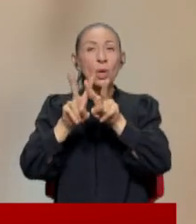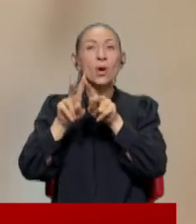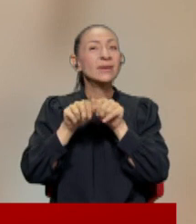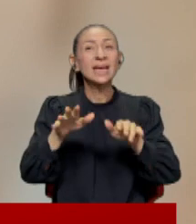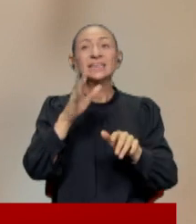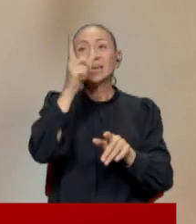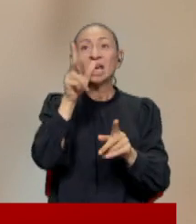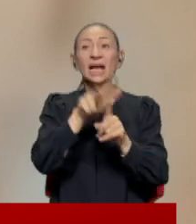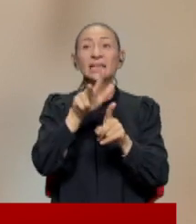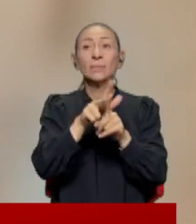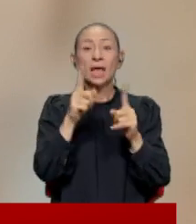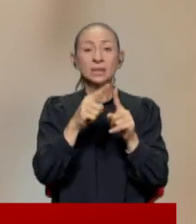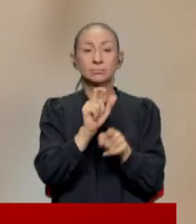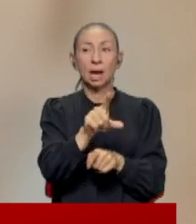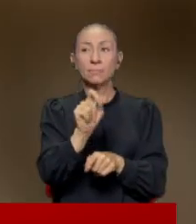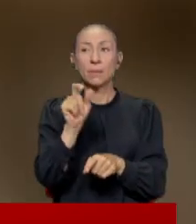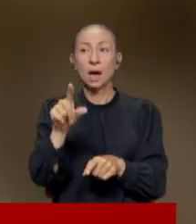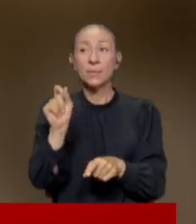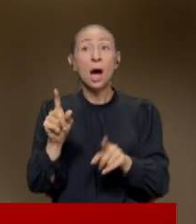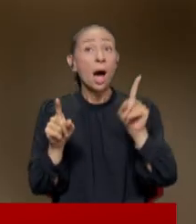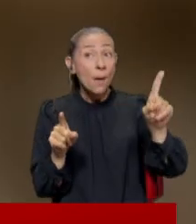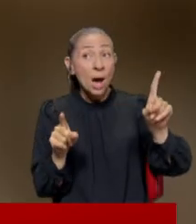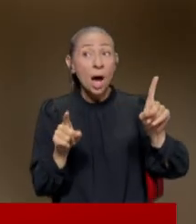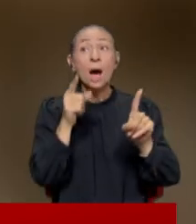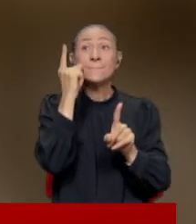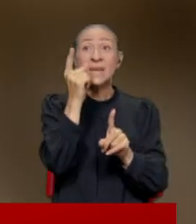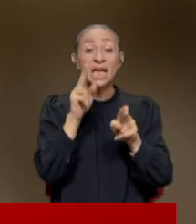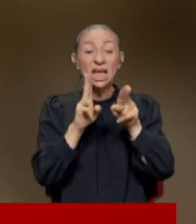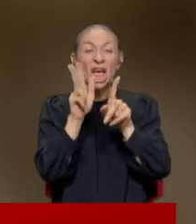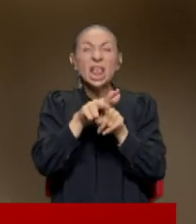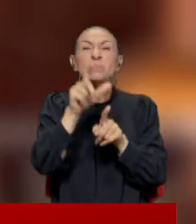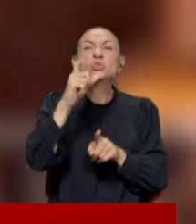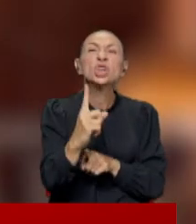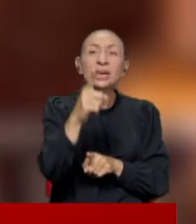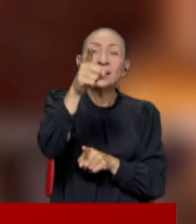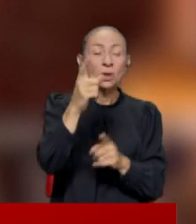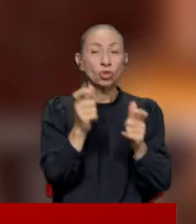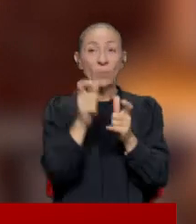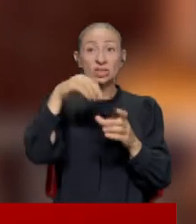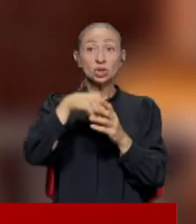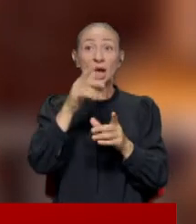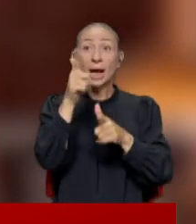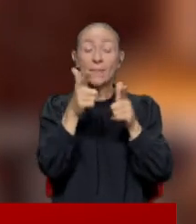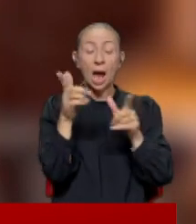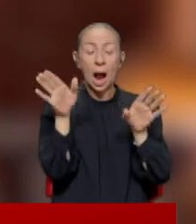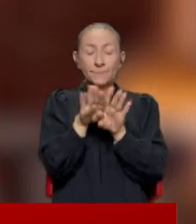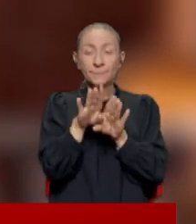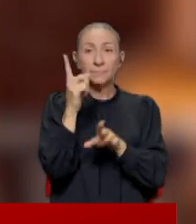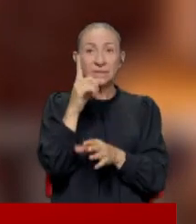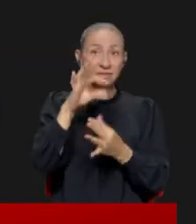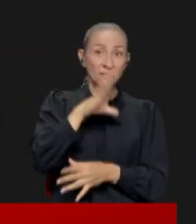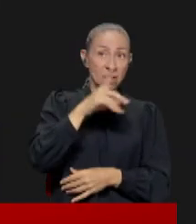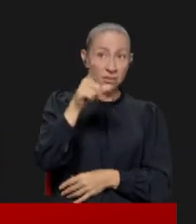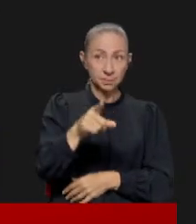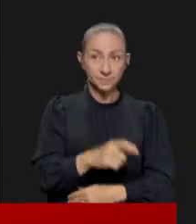sadece katılımcıların hesaplarına iletildi. Ancak katılımcı adıyla toplantıda yer alan kamerası kapalı bir kişi daha